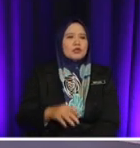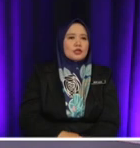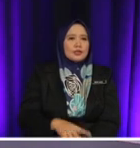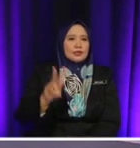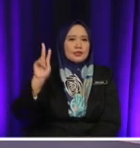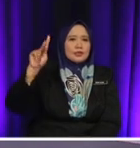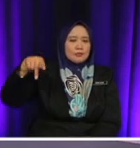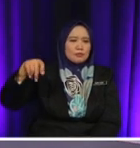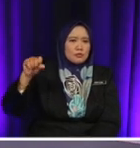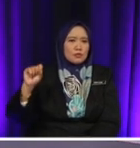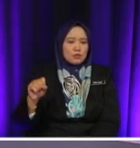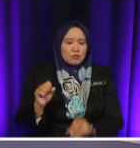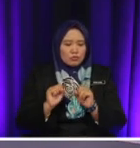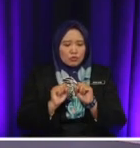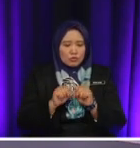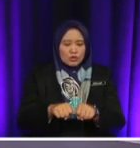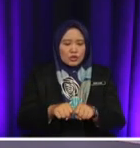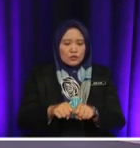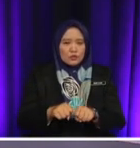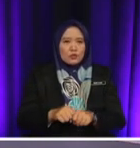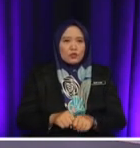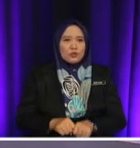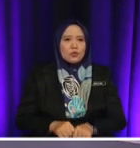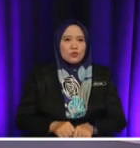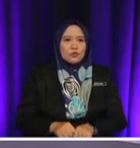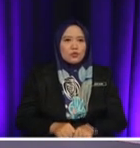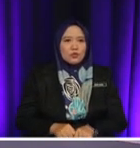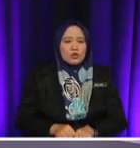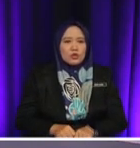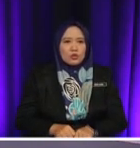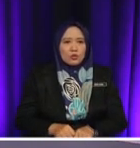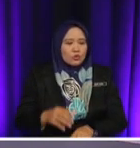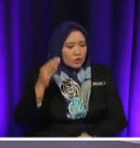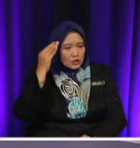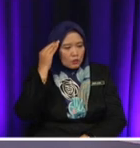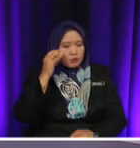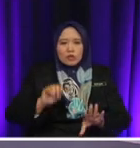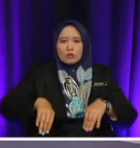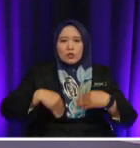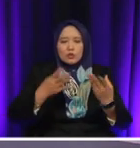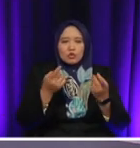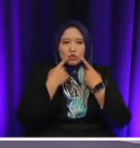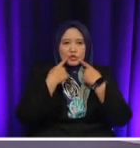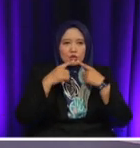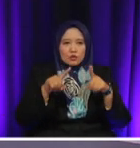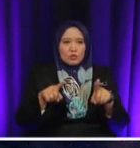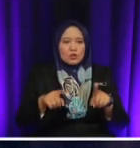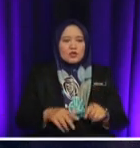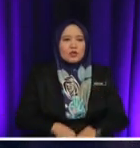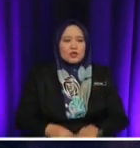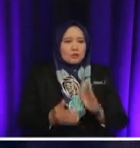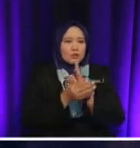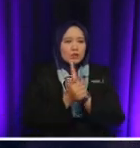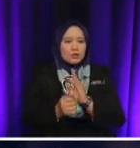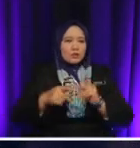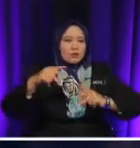sedikit kepada gambaran kepada murid-murid di rumah bagaimana untuk menjawab soalan kemahiran proses sains ini okey baik itulah dia